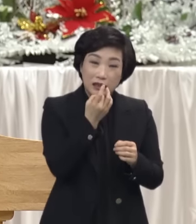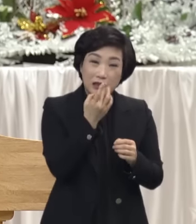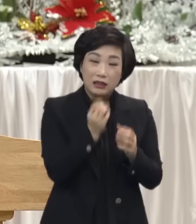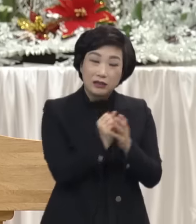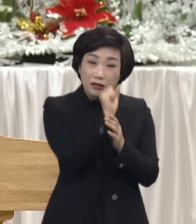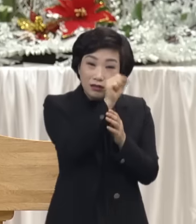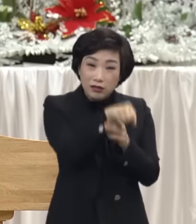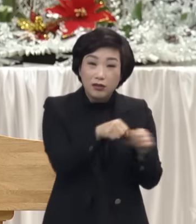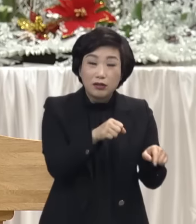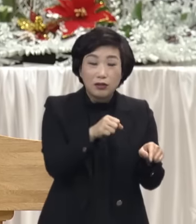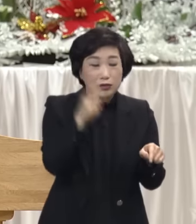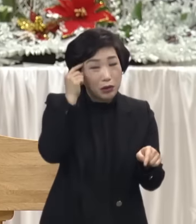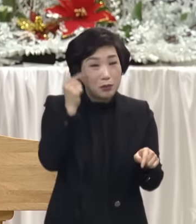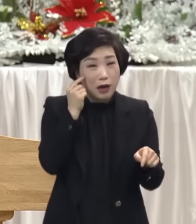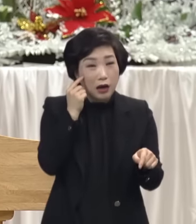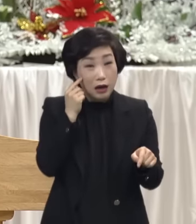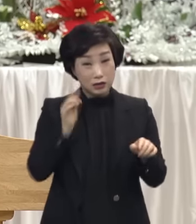거름 줬어요.